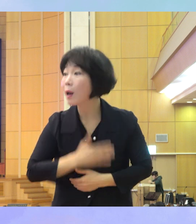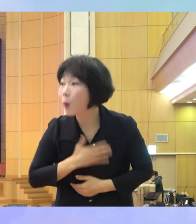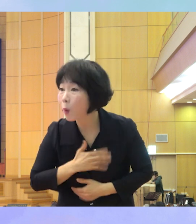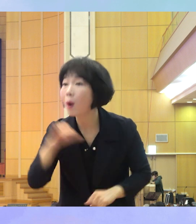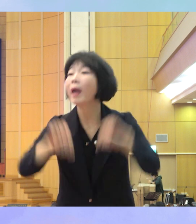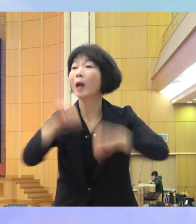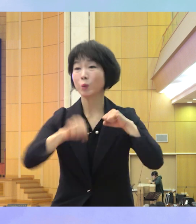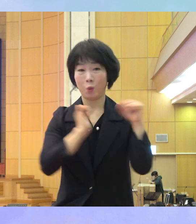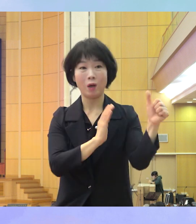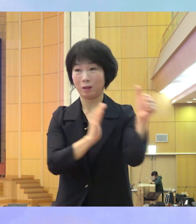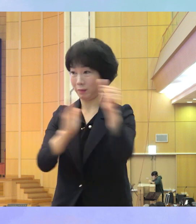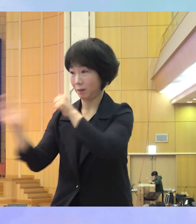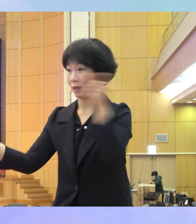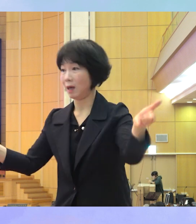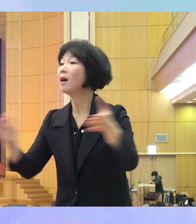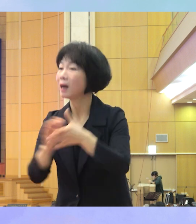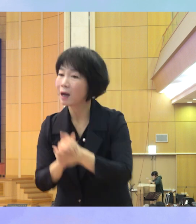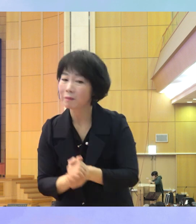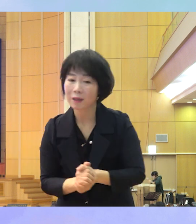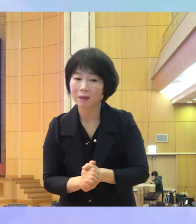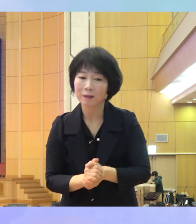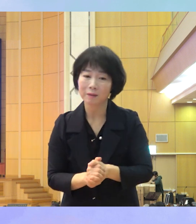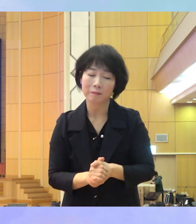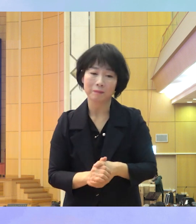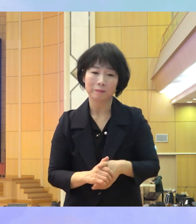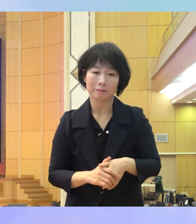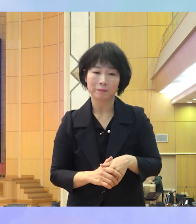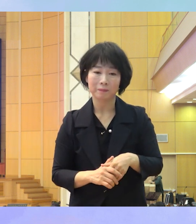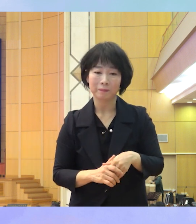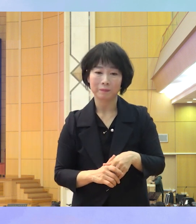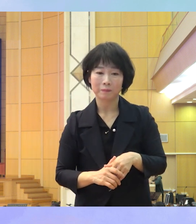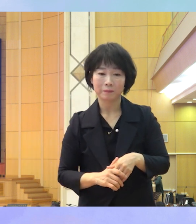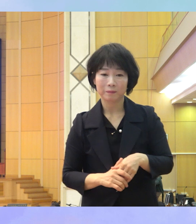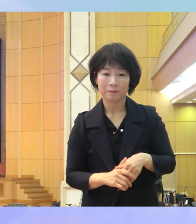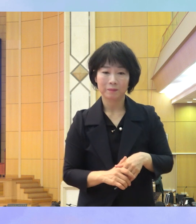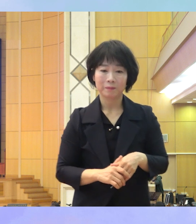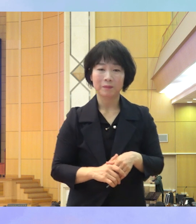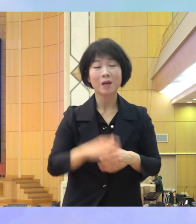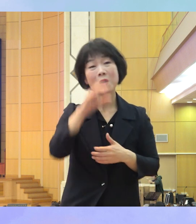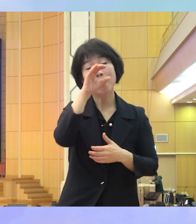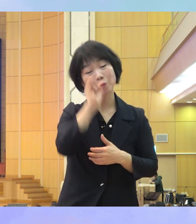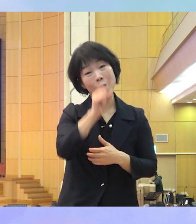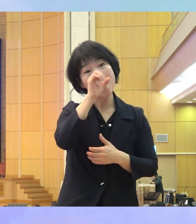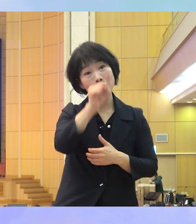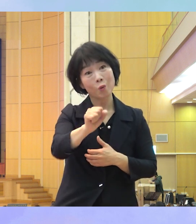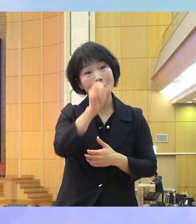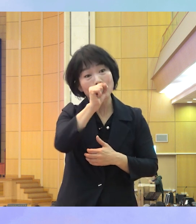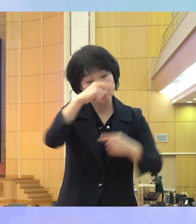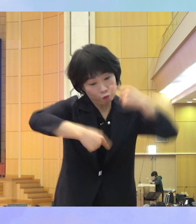모르고, 여러분 아무리 좋은 말이라 하더라도 때와